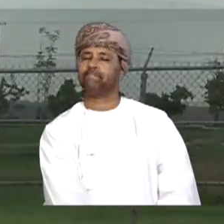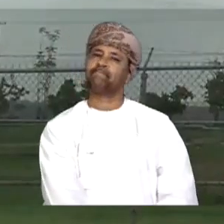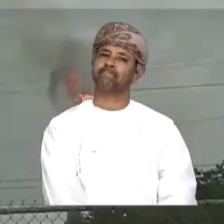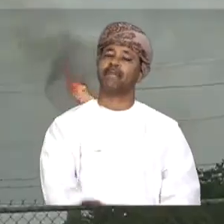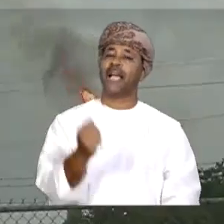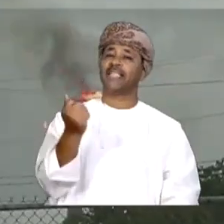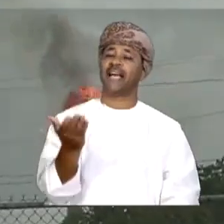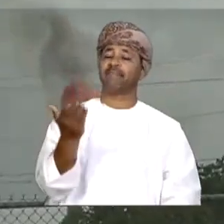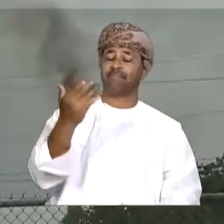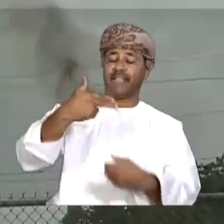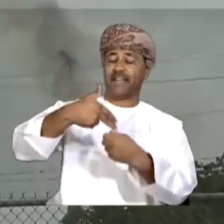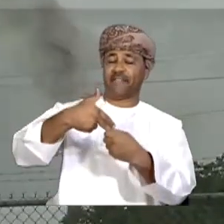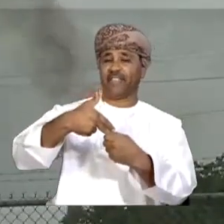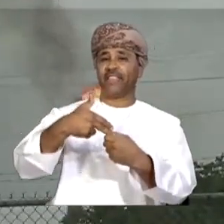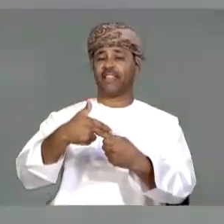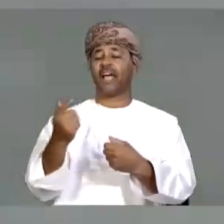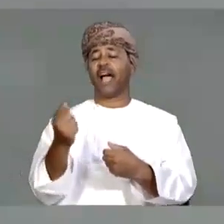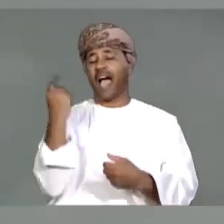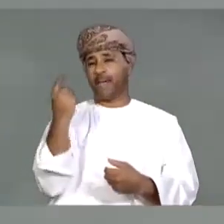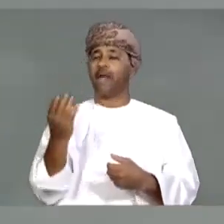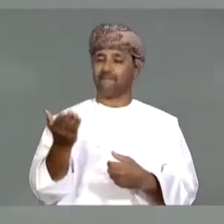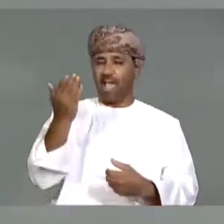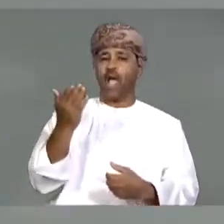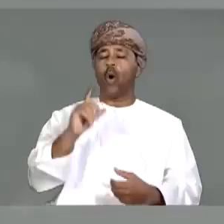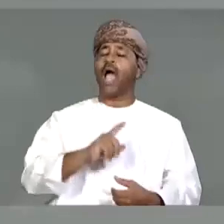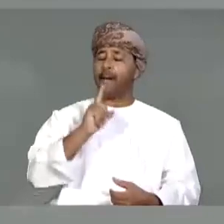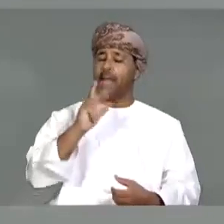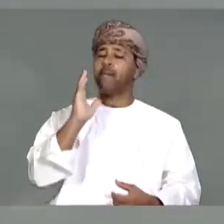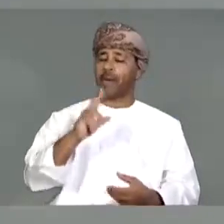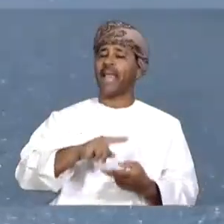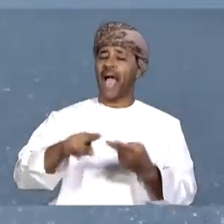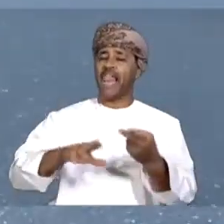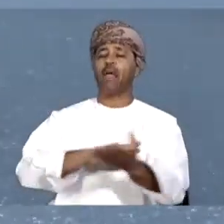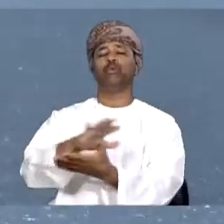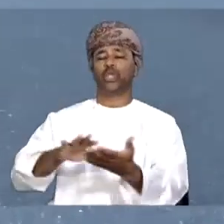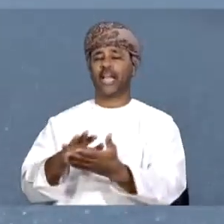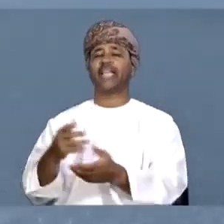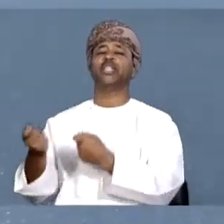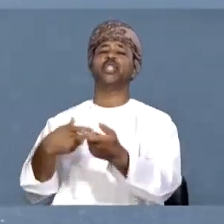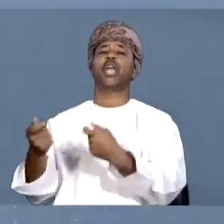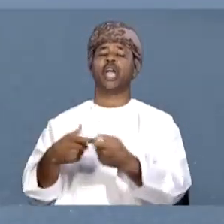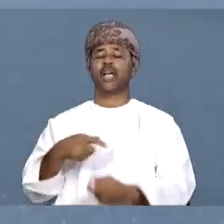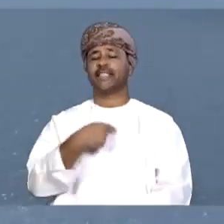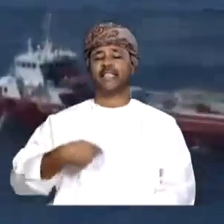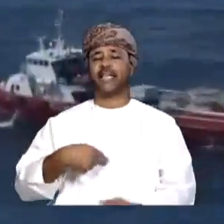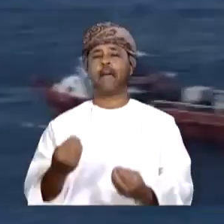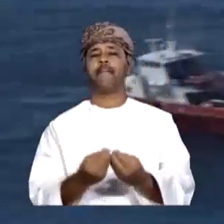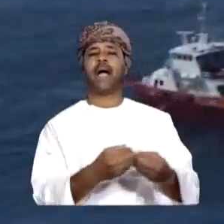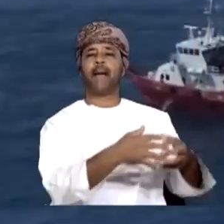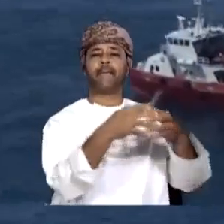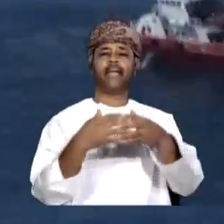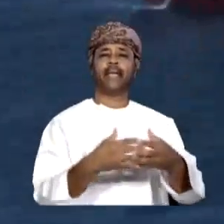أسعار النفط العالمية تشهد ارتفاعا طفيفا وسط آمال بإمكانية حل الخلافات التجارية بين الصين وأمريكا.